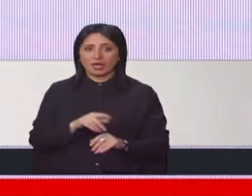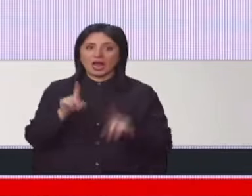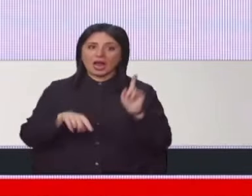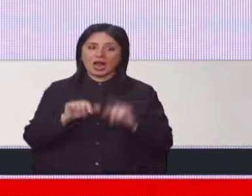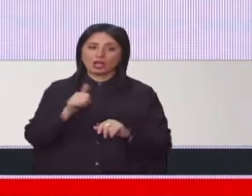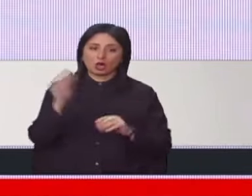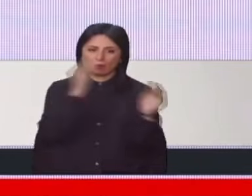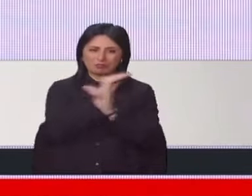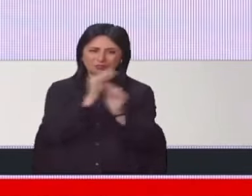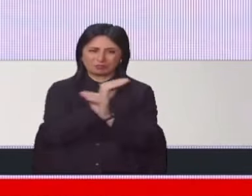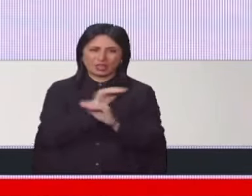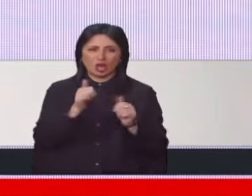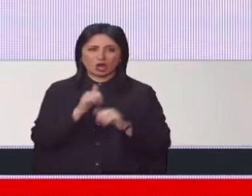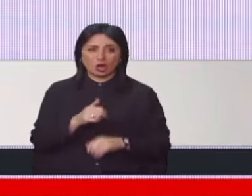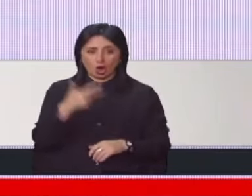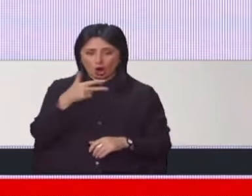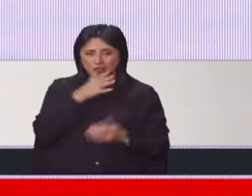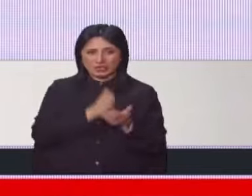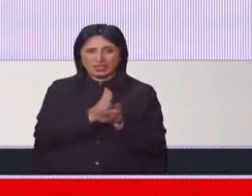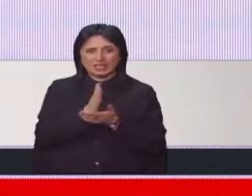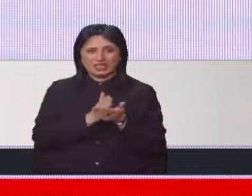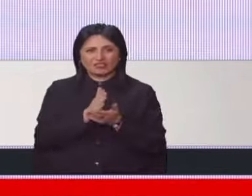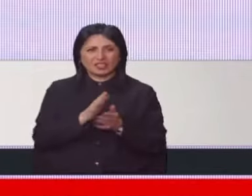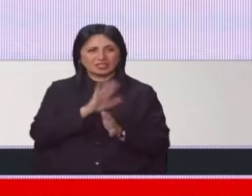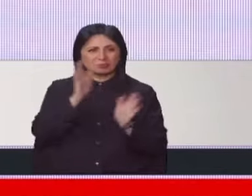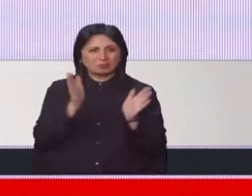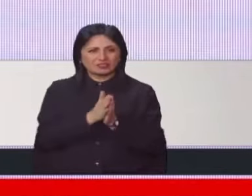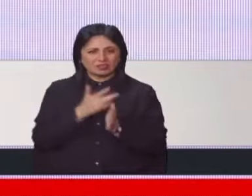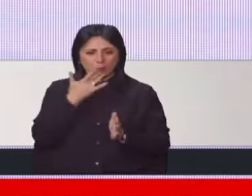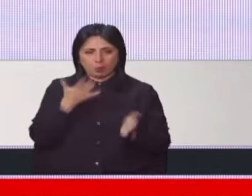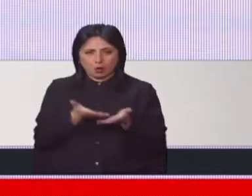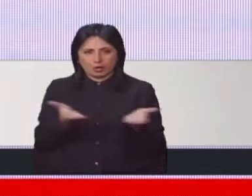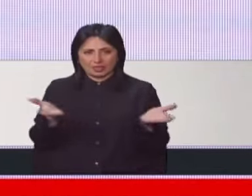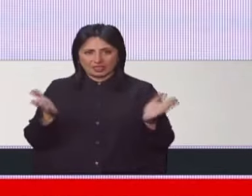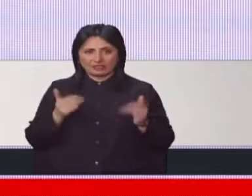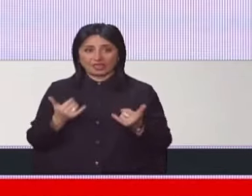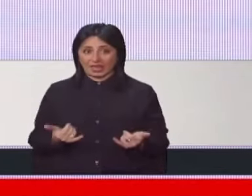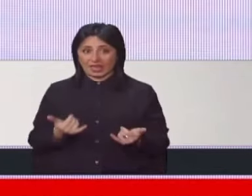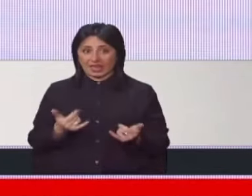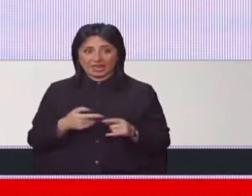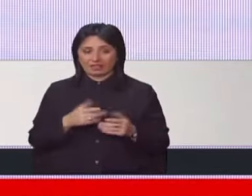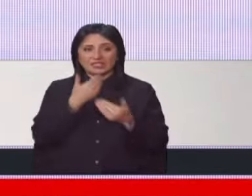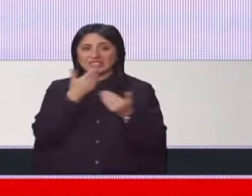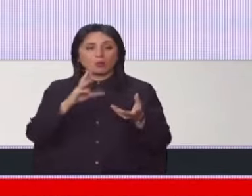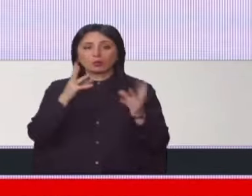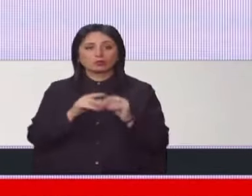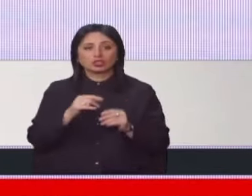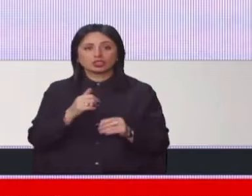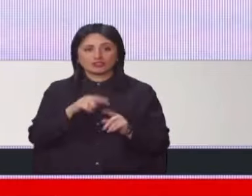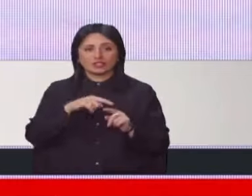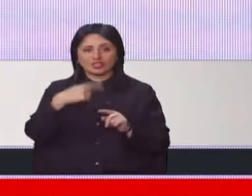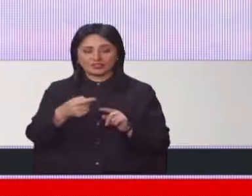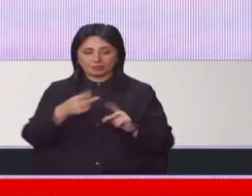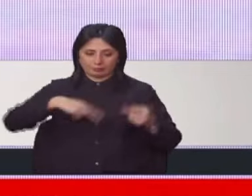როგორ ლანძღავენ ერთმანეთს ხან როგორ და 30 წელია სიძულვილზე დგას მთელი ჩვენი პოლიტიკა და ახლა ერთი არ იცვლება საბოლოო ჯამში ერთ ბელადს მეორე